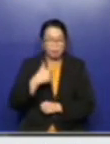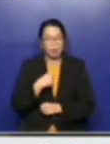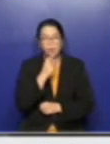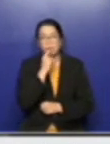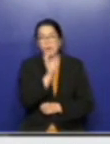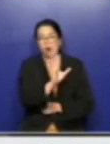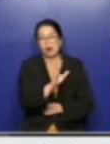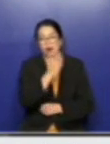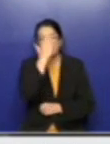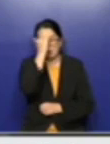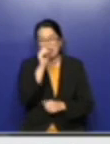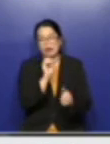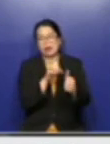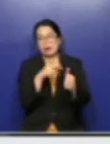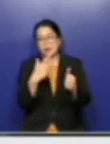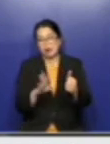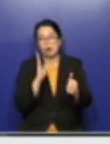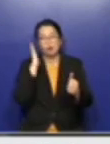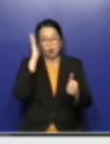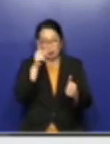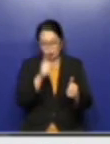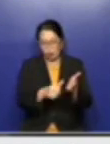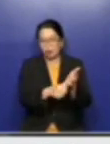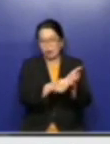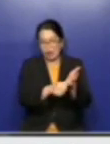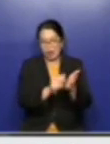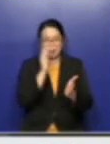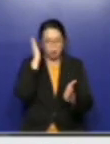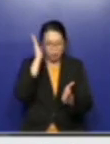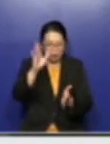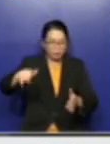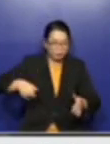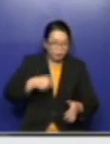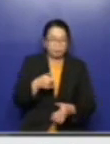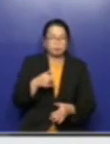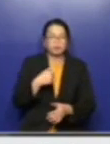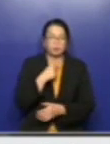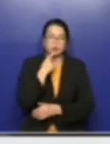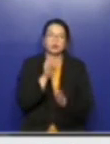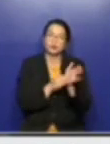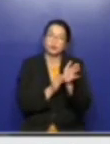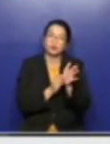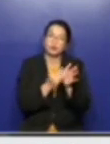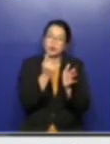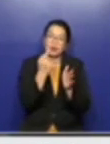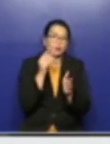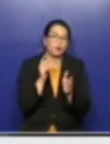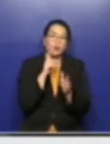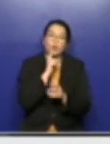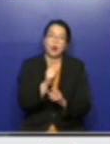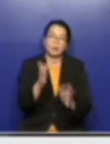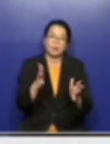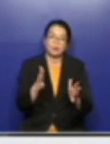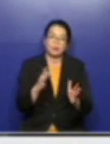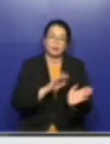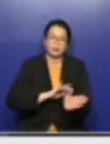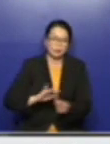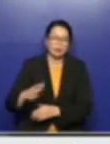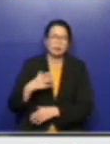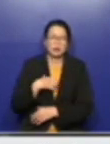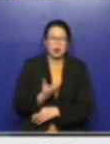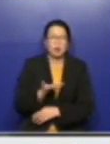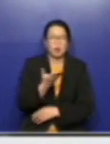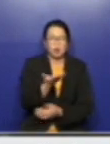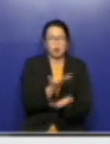และอย่าให้ใครมาดูถูกดูหมิ่นดูแคลนท่านได้ว่ามีไว้ทำไมท่านครับบ้างก็บอกว่าอยากให้เอาเงินไปทำบ้านยาก